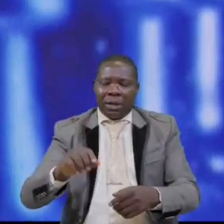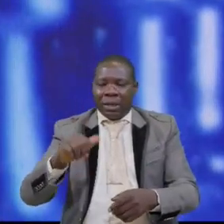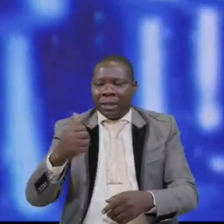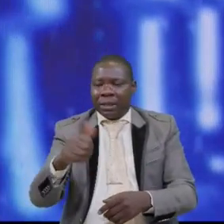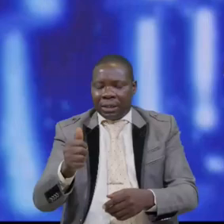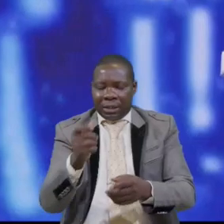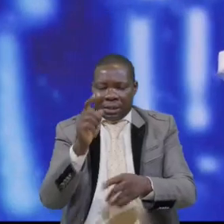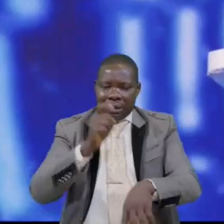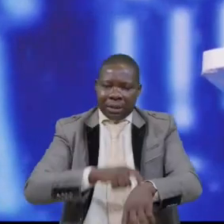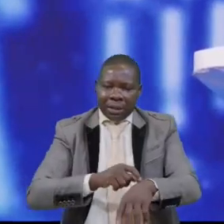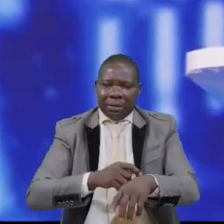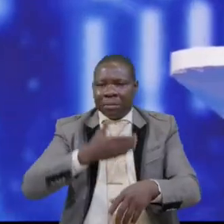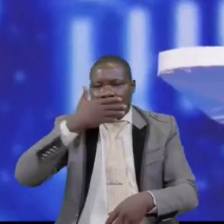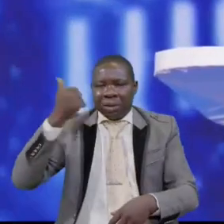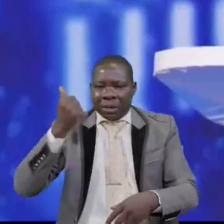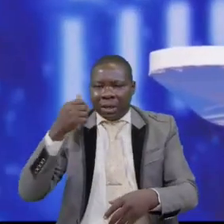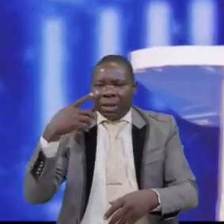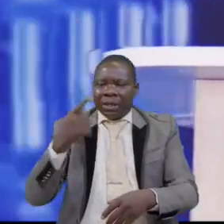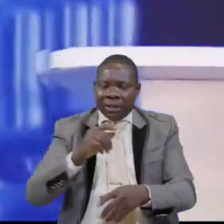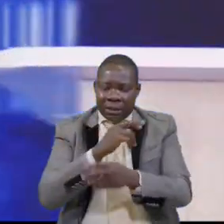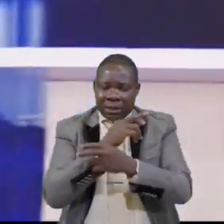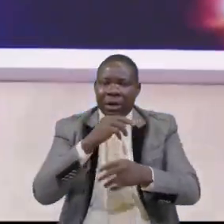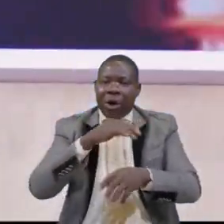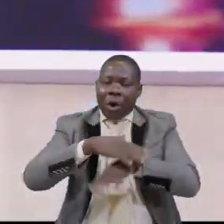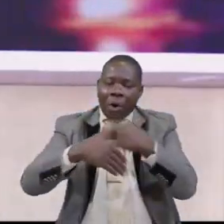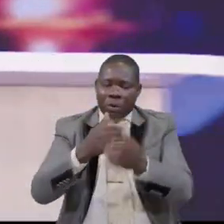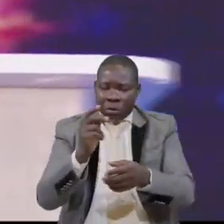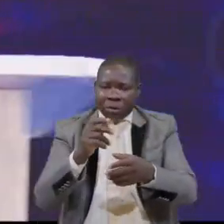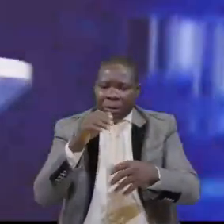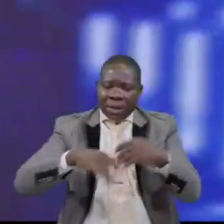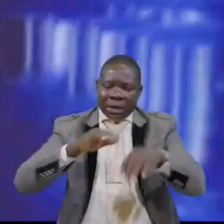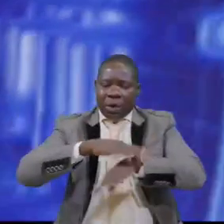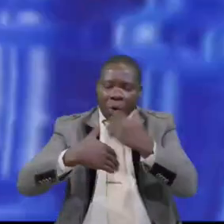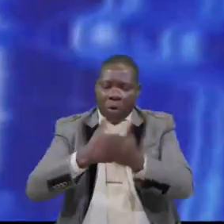autres qui étaient en Babylone maintenant.